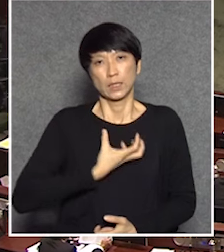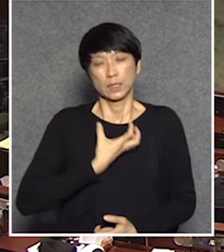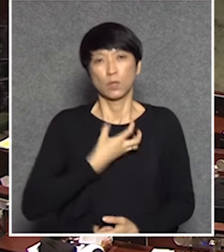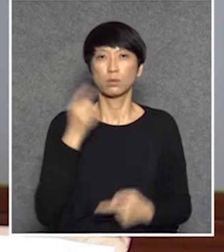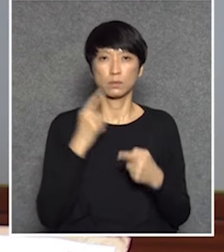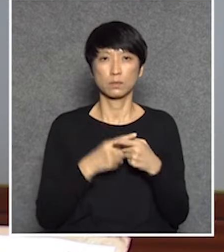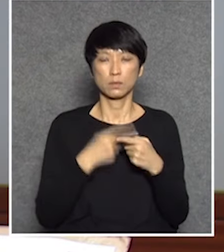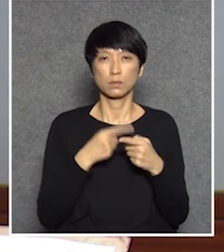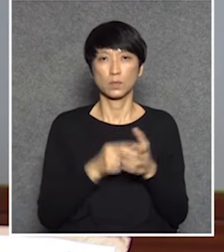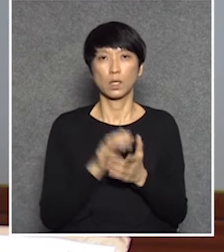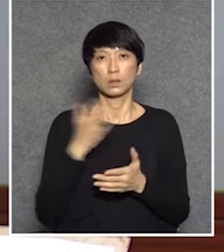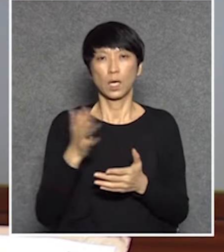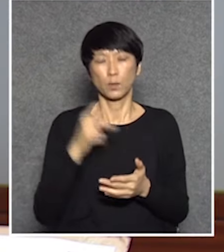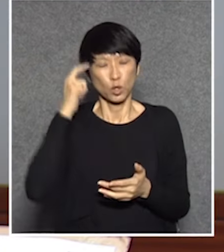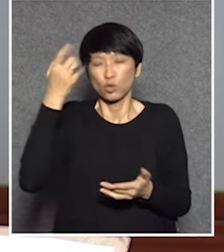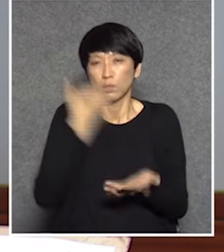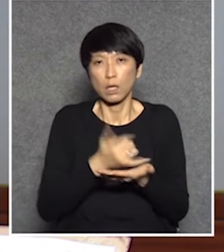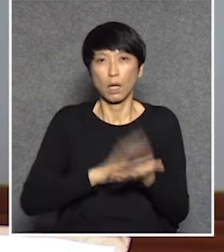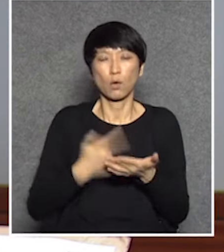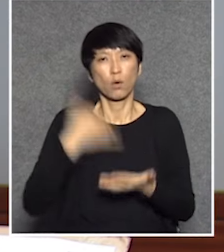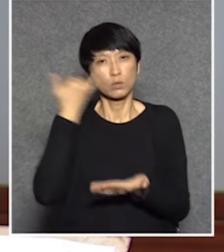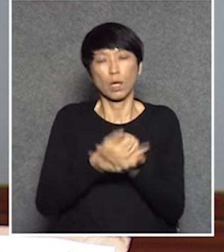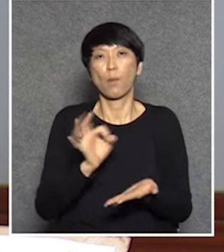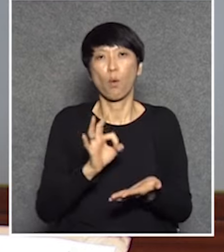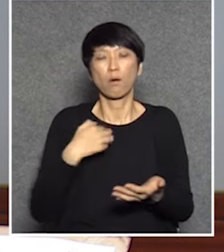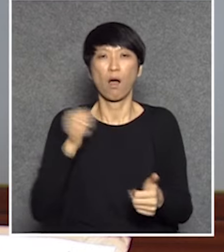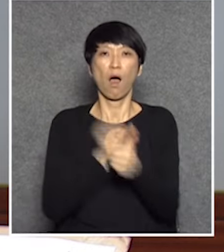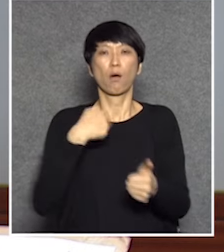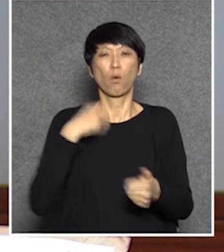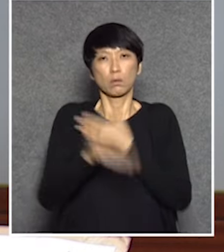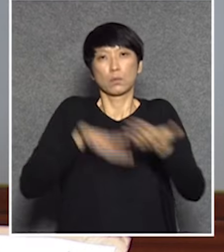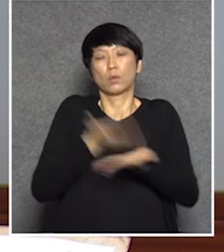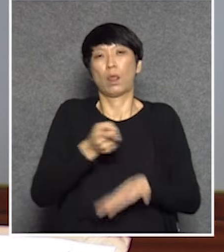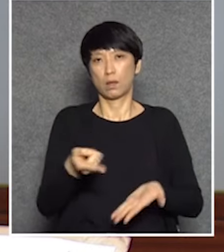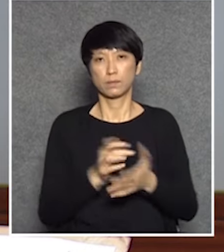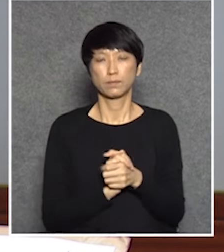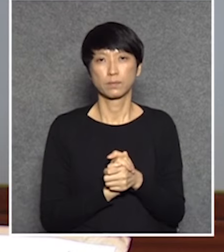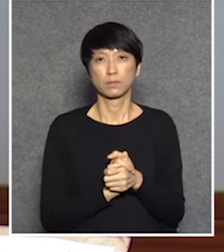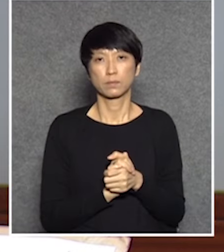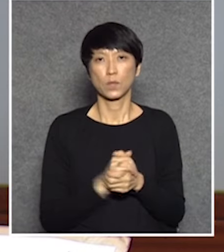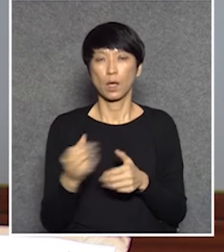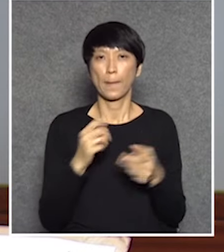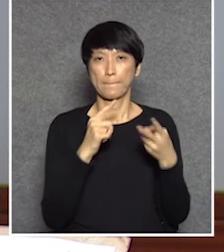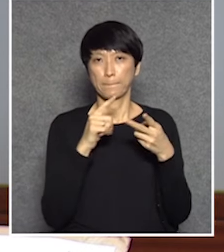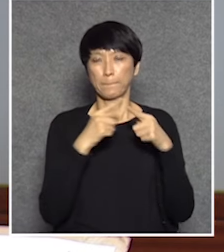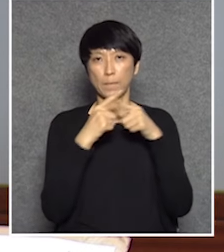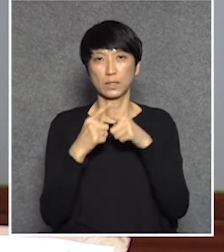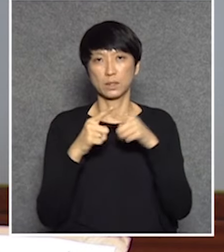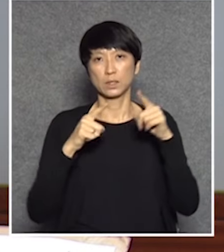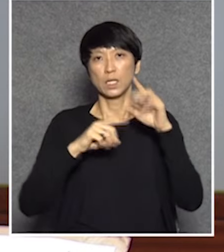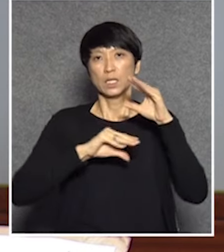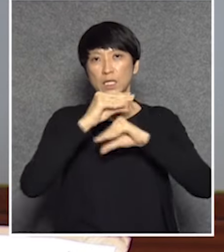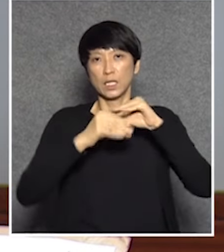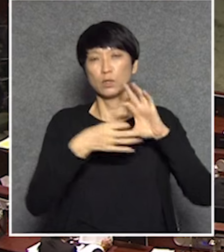講，差唔多想死，好彩我冇死，唔係俾你呃咗就慘啊！點上翻嚟？嗱，佢話民建聯認為政府應